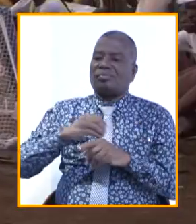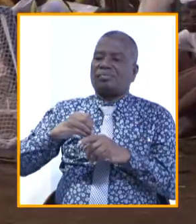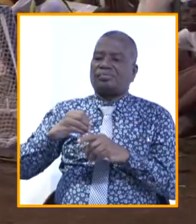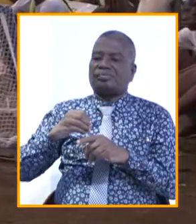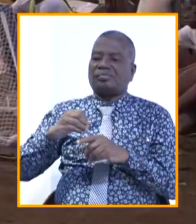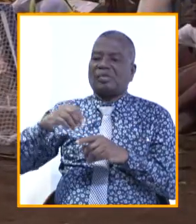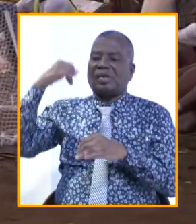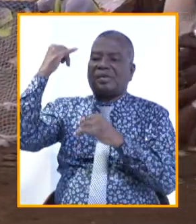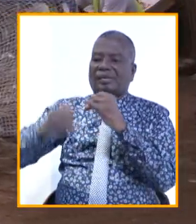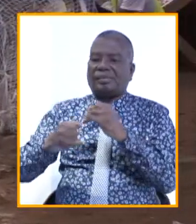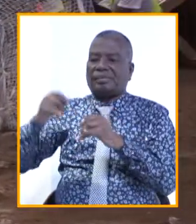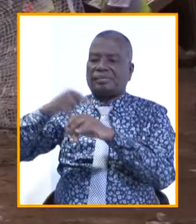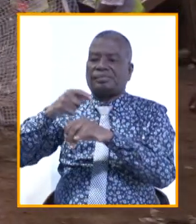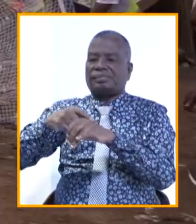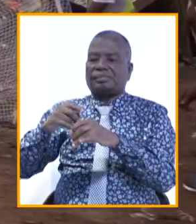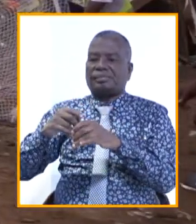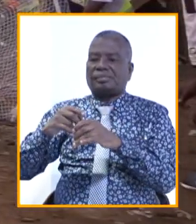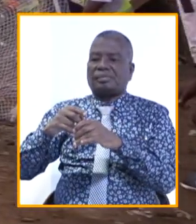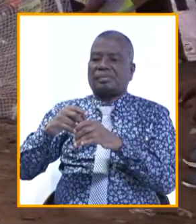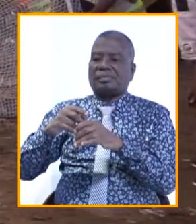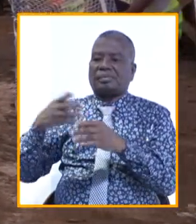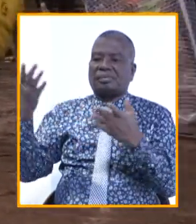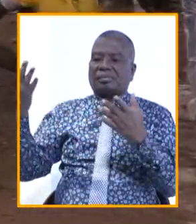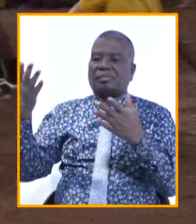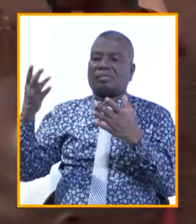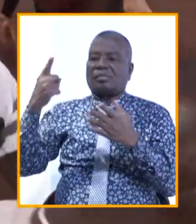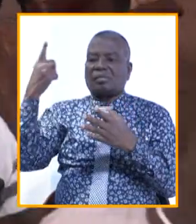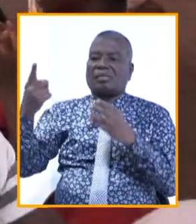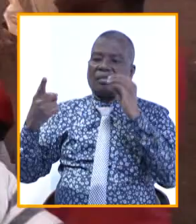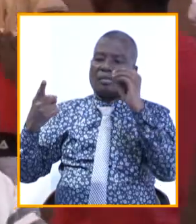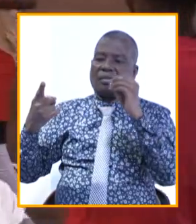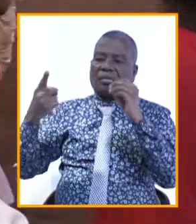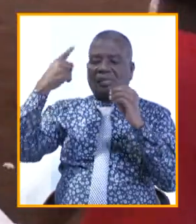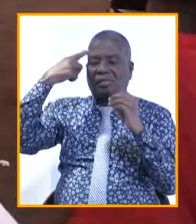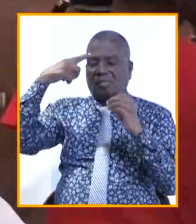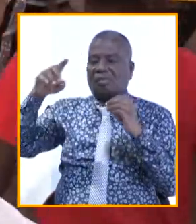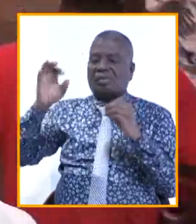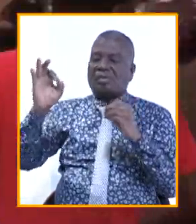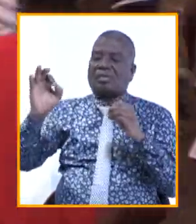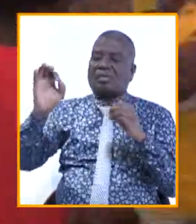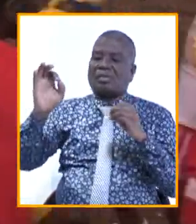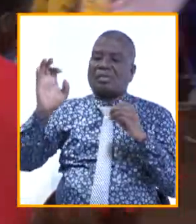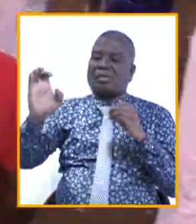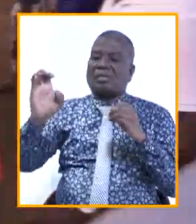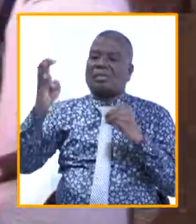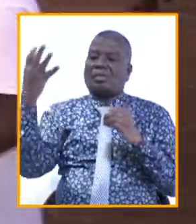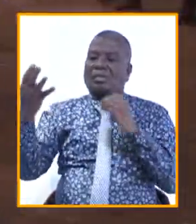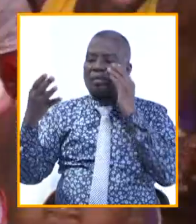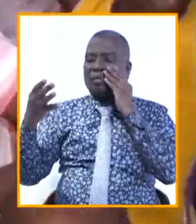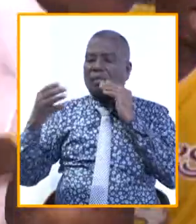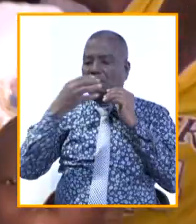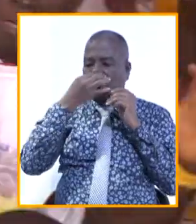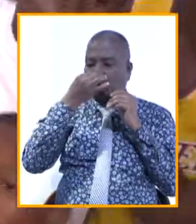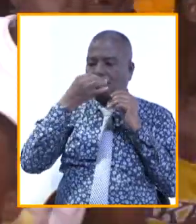coupe. Au terme du temps réglementaire, le compteur affiche 1-0 en faveur du FCK PCS, sacré vainqueur de la